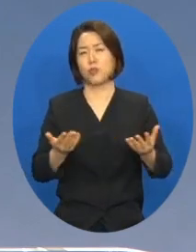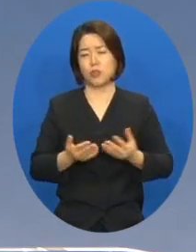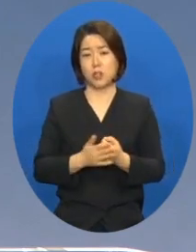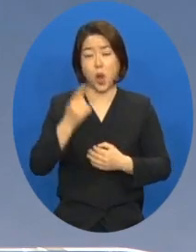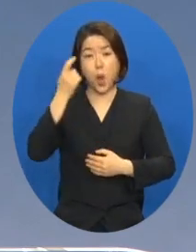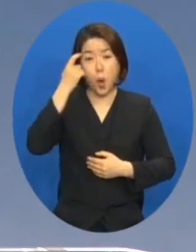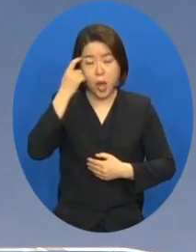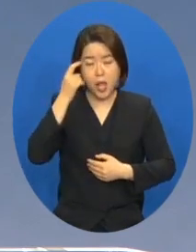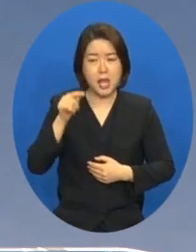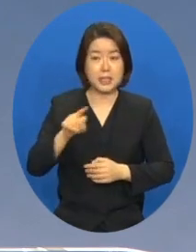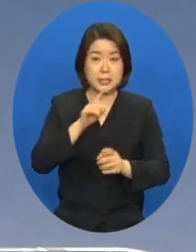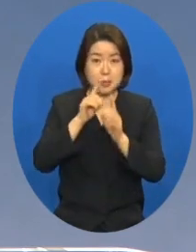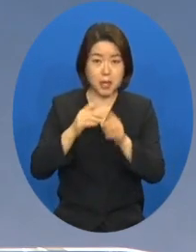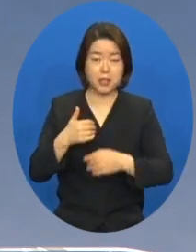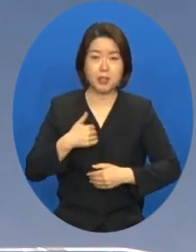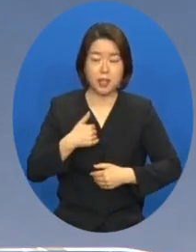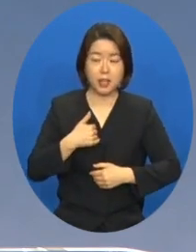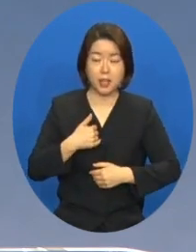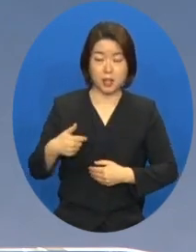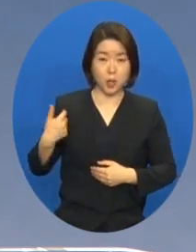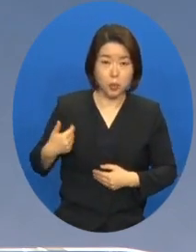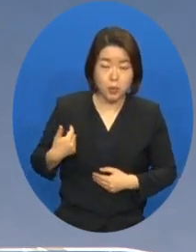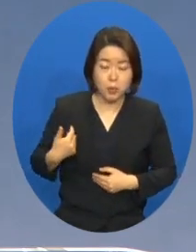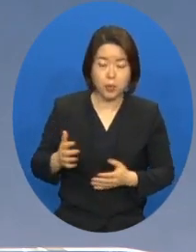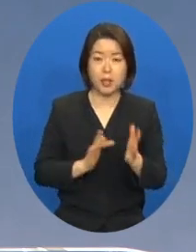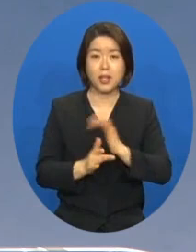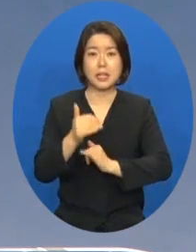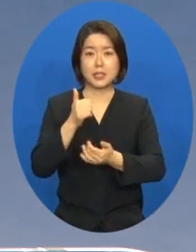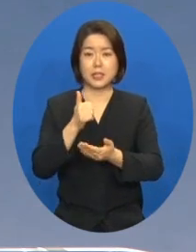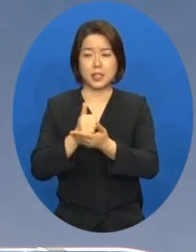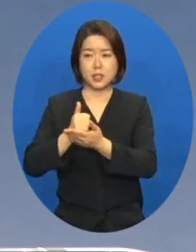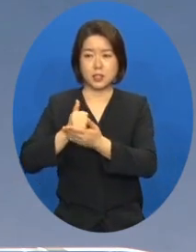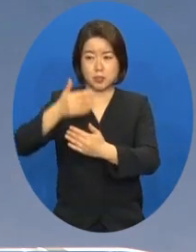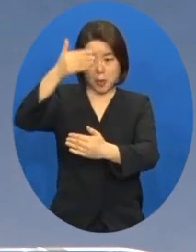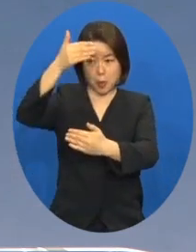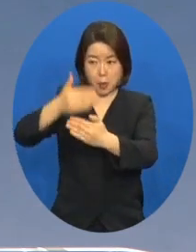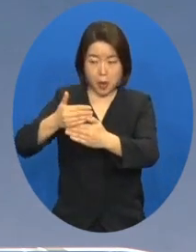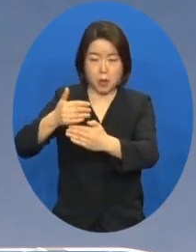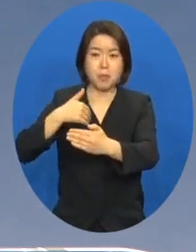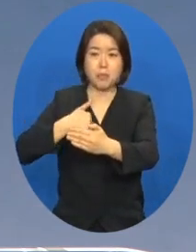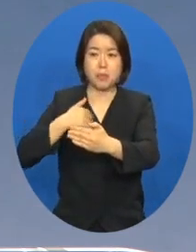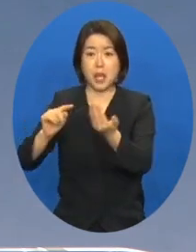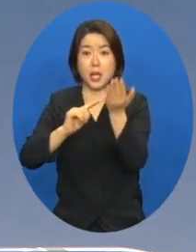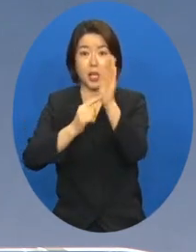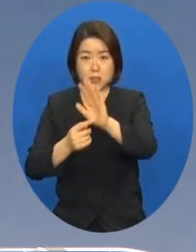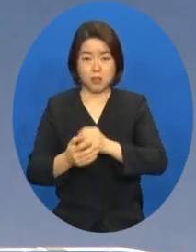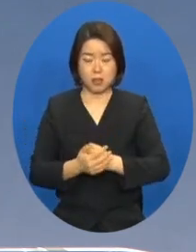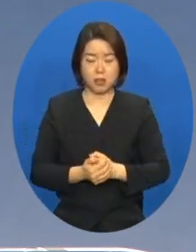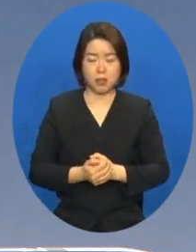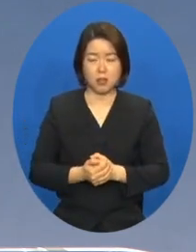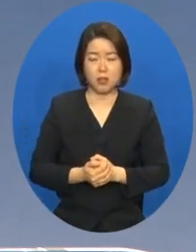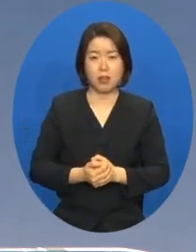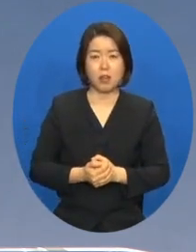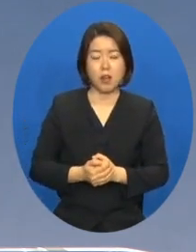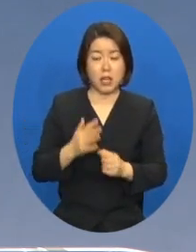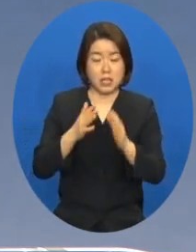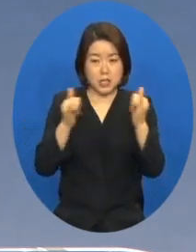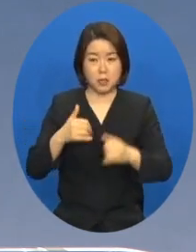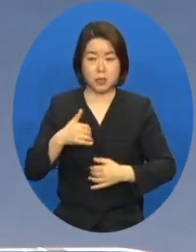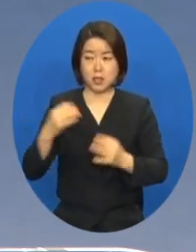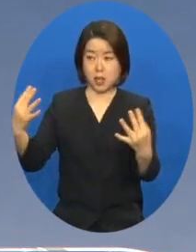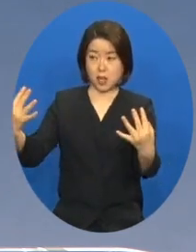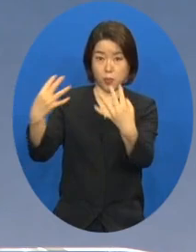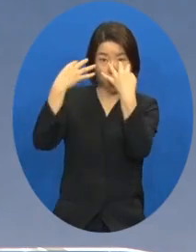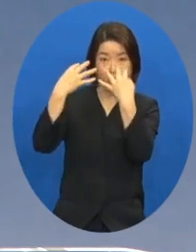왜냐하면 그 말은 제가 나도 모르게 예수님을 가로막고 있다는 뜻이고 사람들에게 저를 주목하게